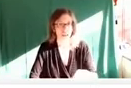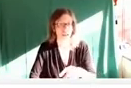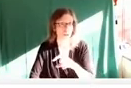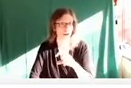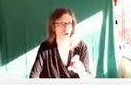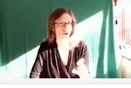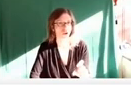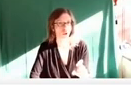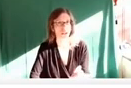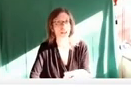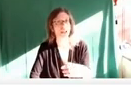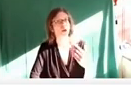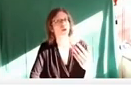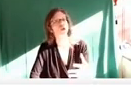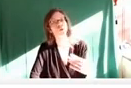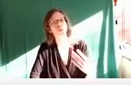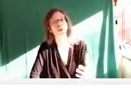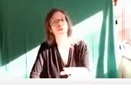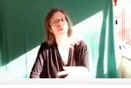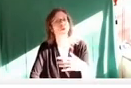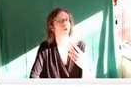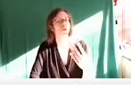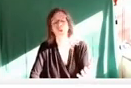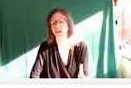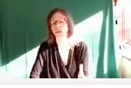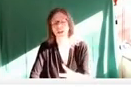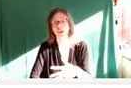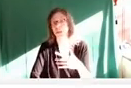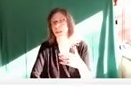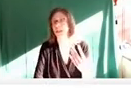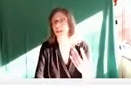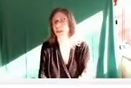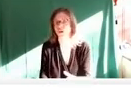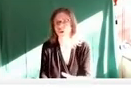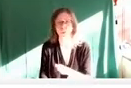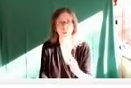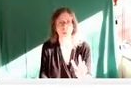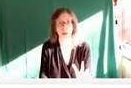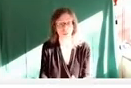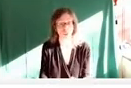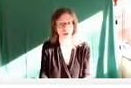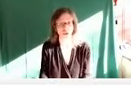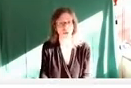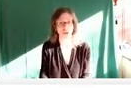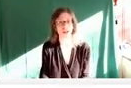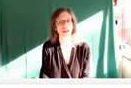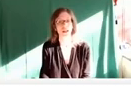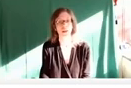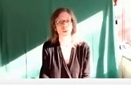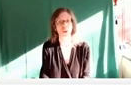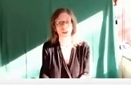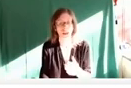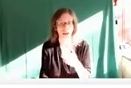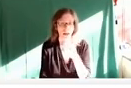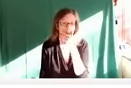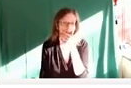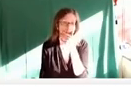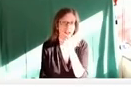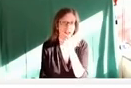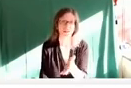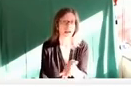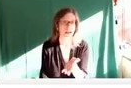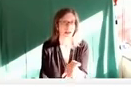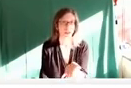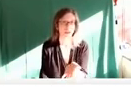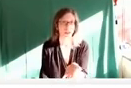projet passer, puis il y avait une section éthique, on va supprimer, on a tout a été anonymisé, il n'y aura pas de problème pour la confidentialité des répondants. J'ai